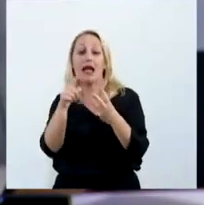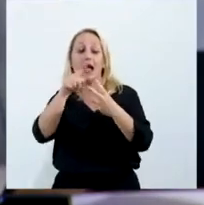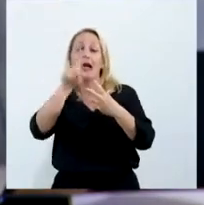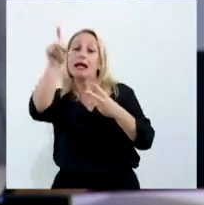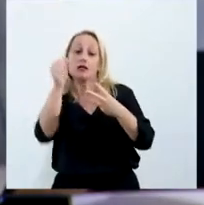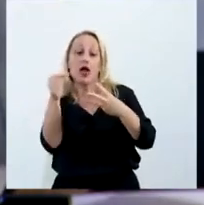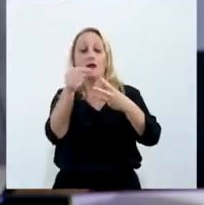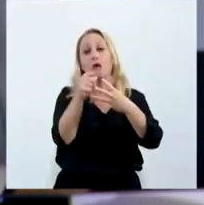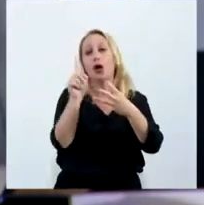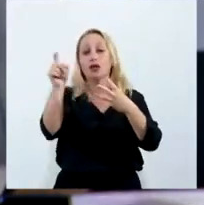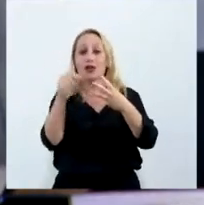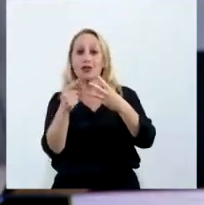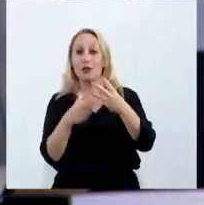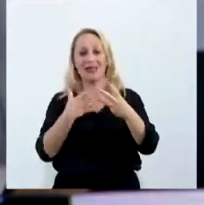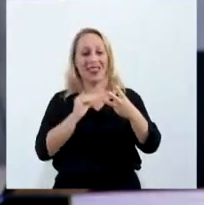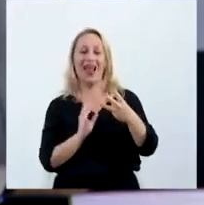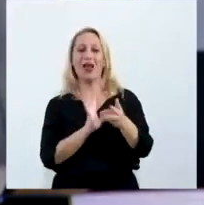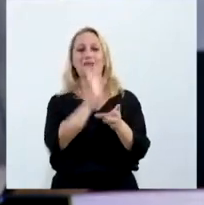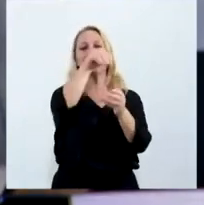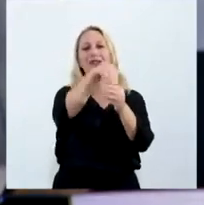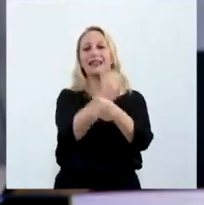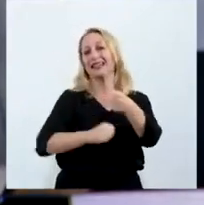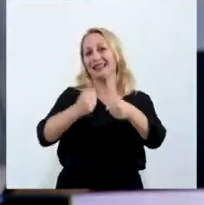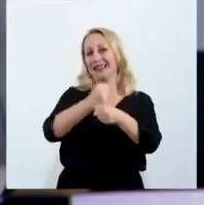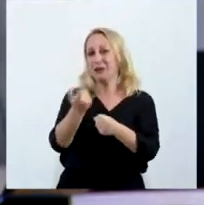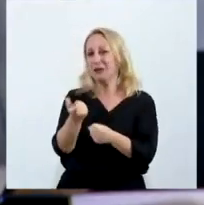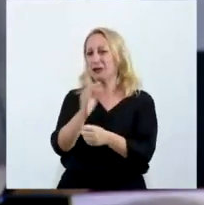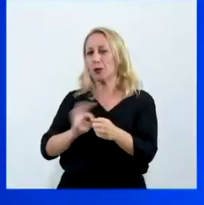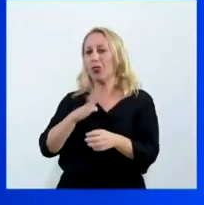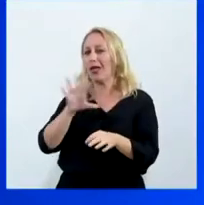και τις πληροφορίες, θα θέλατε να πάτε. Ευχαριστώ πολύ.